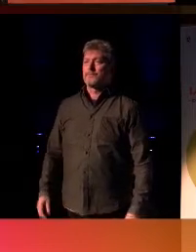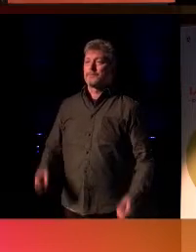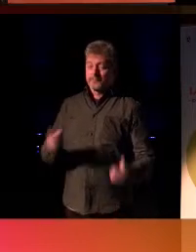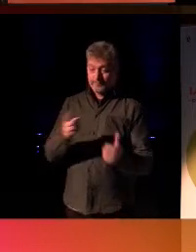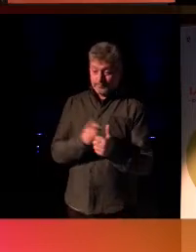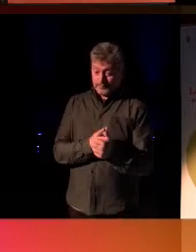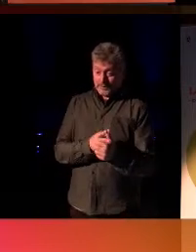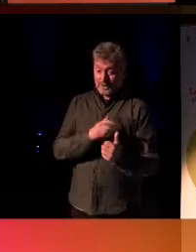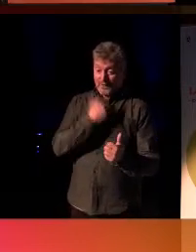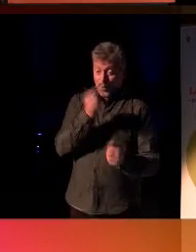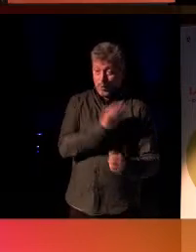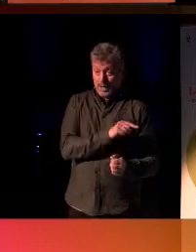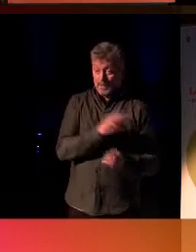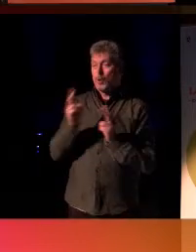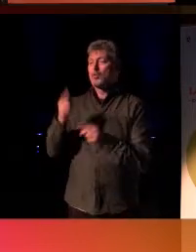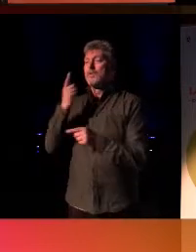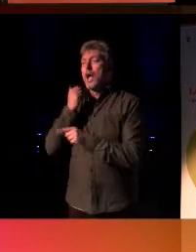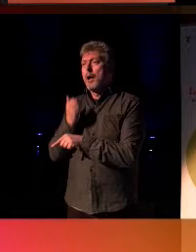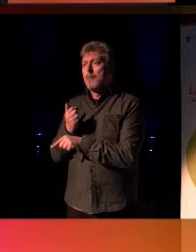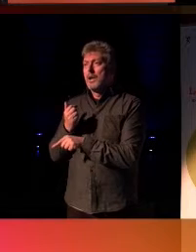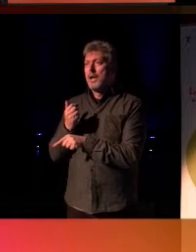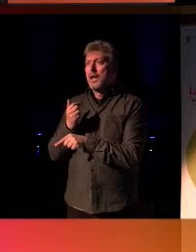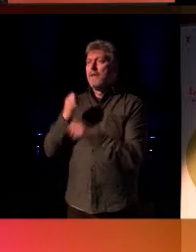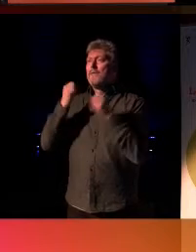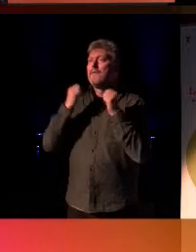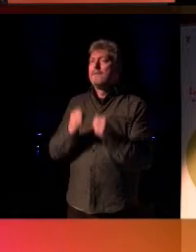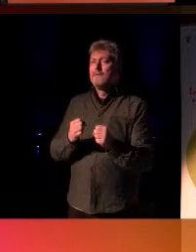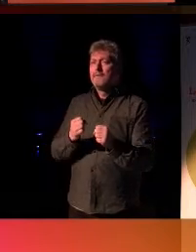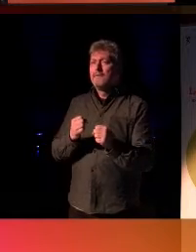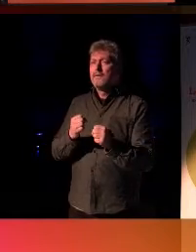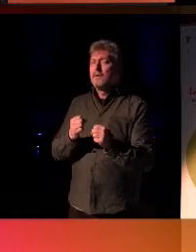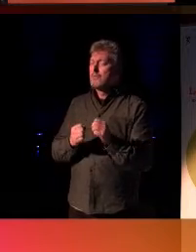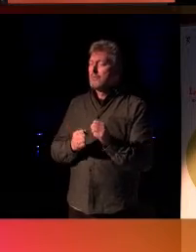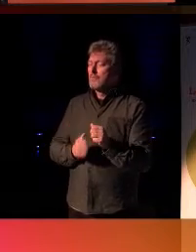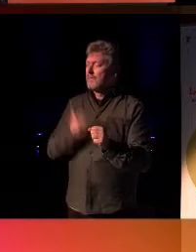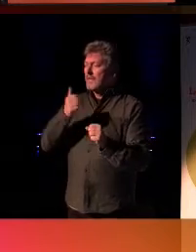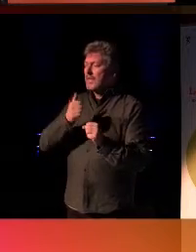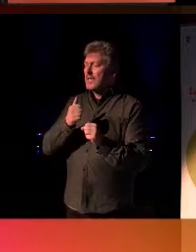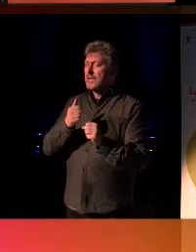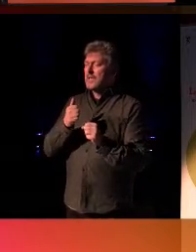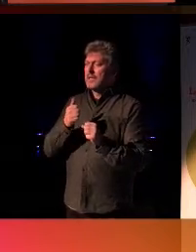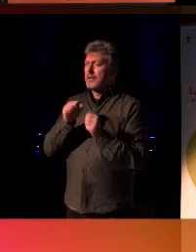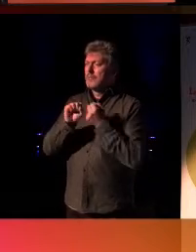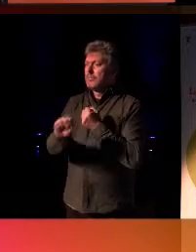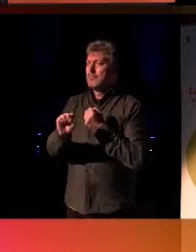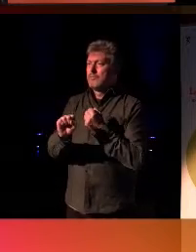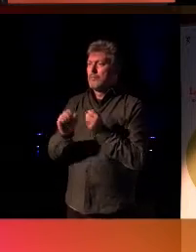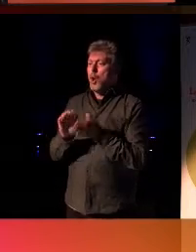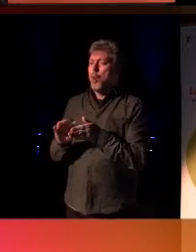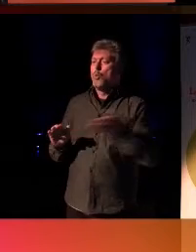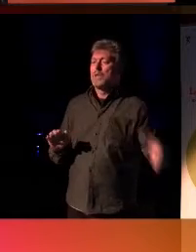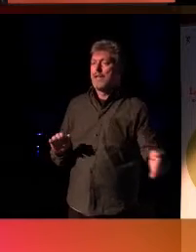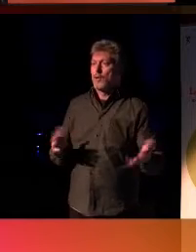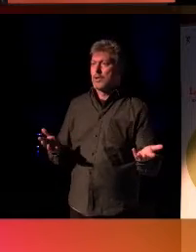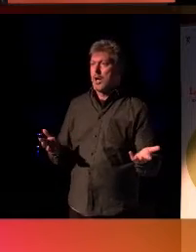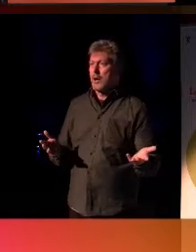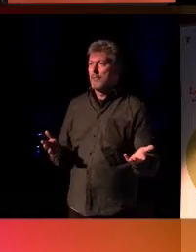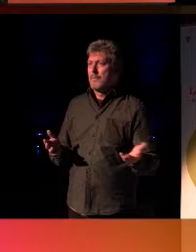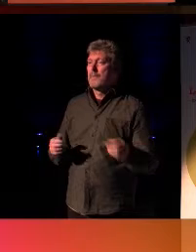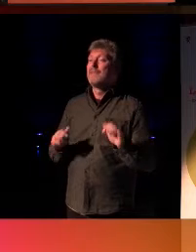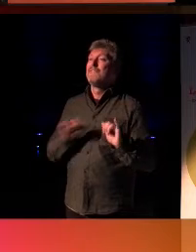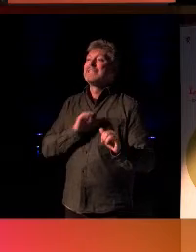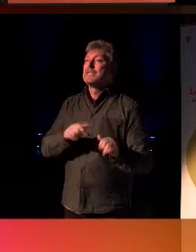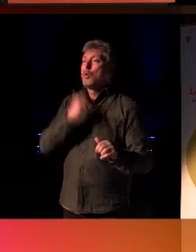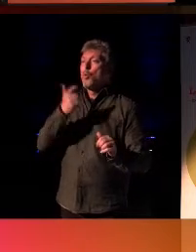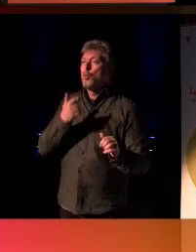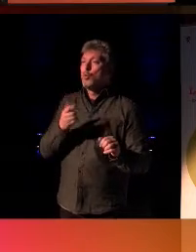Både for unge og for de gamle så må vi være opptatt av å hindre utenforskap. Utenforskap som etableres i ungdommen har en tendens til å vare ved hele